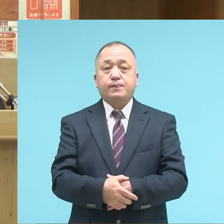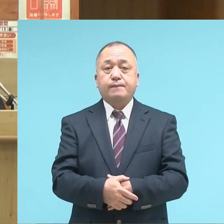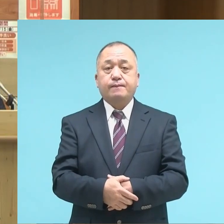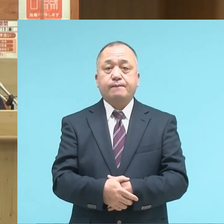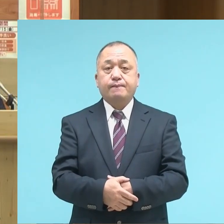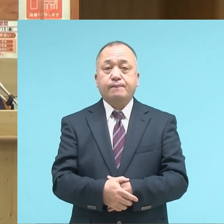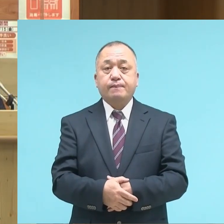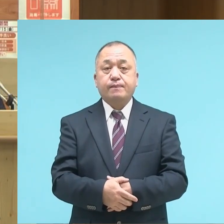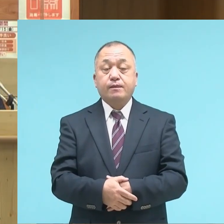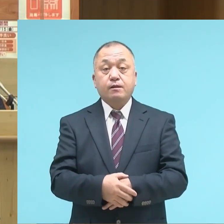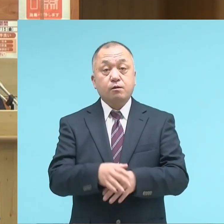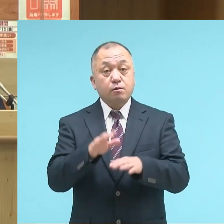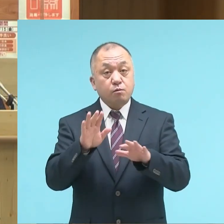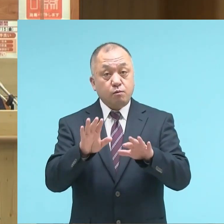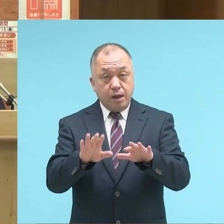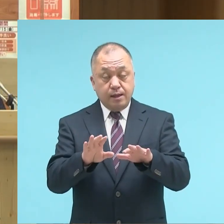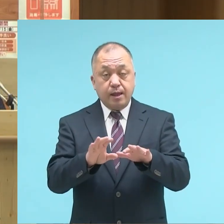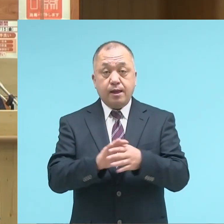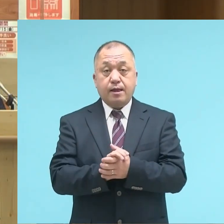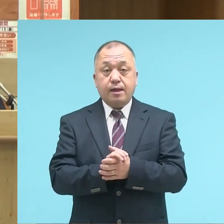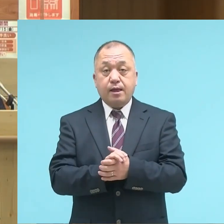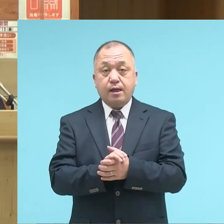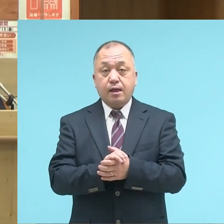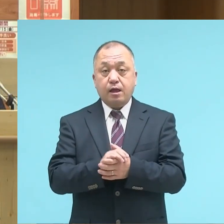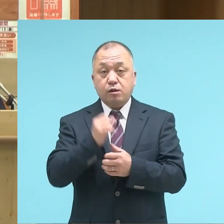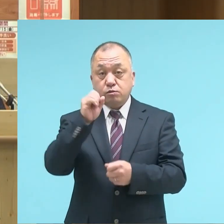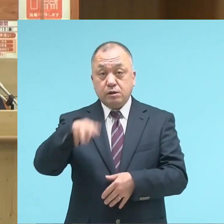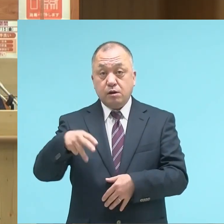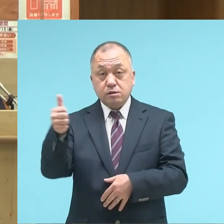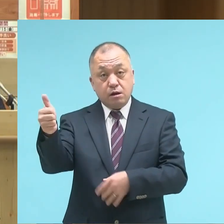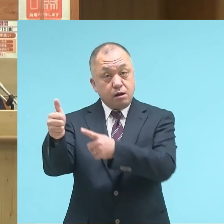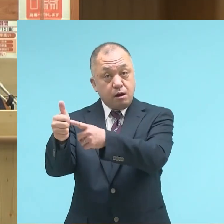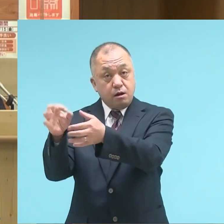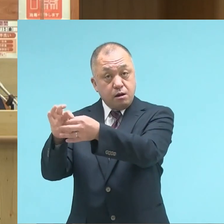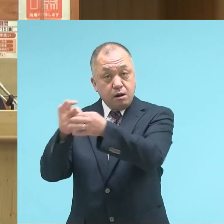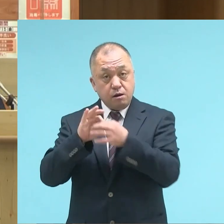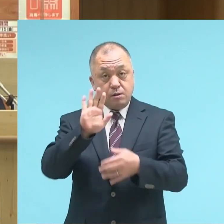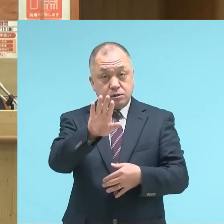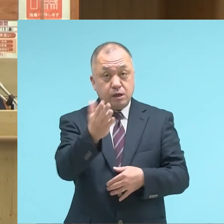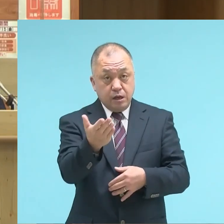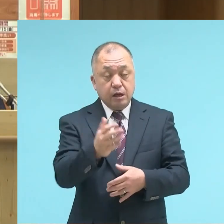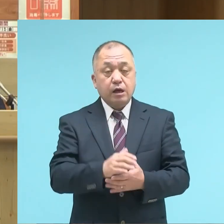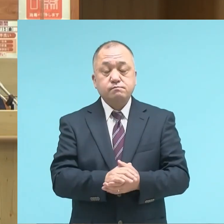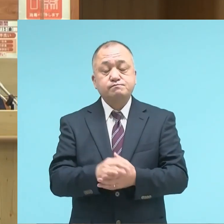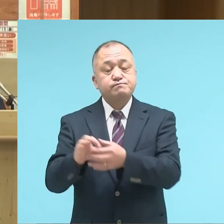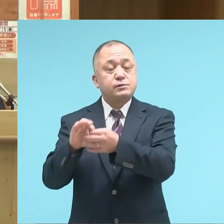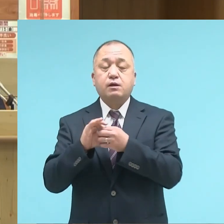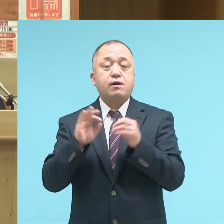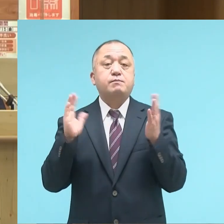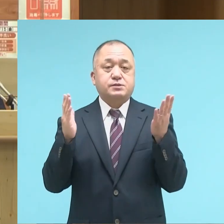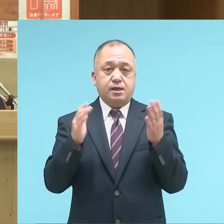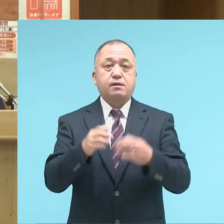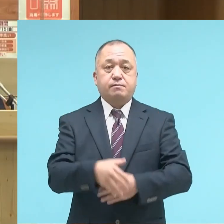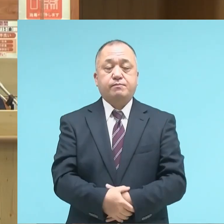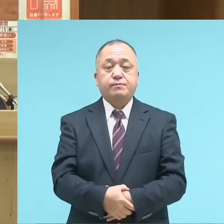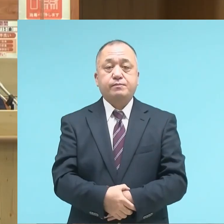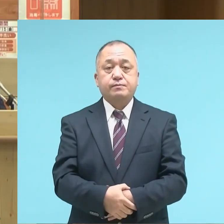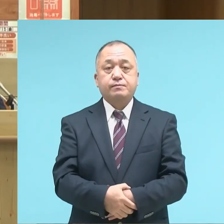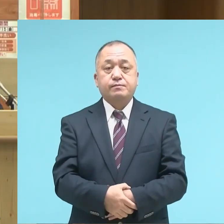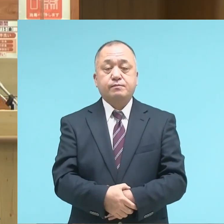今回の件で、吉川氏から連絡というのはあったんでしょうか。 そういった連絡などはございません。 ありがとうござい